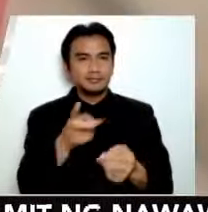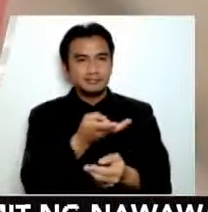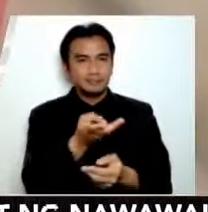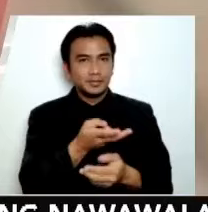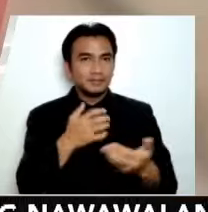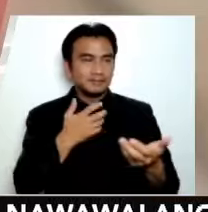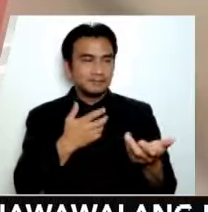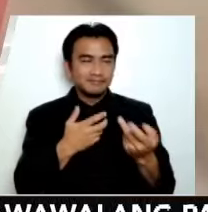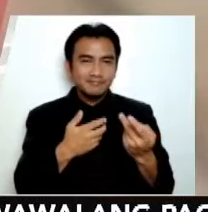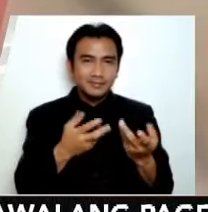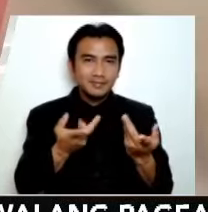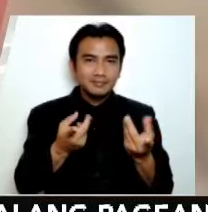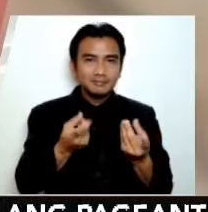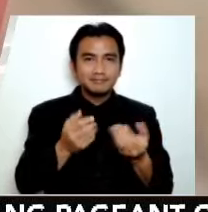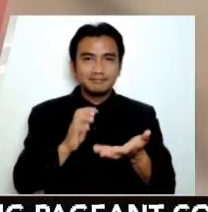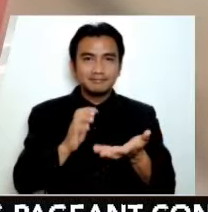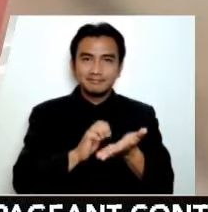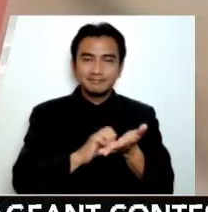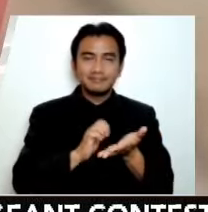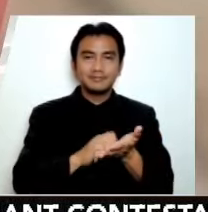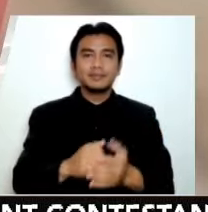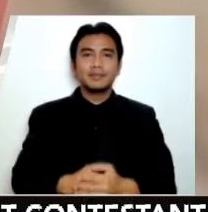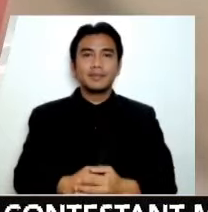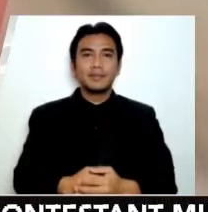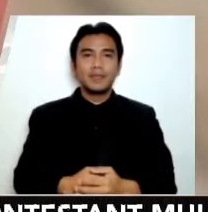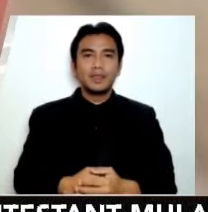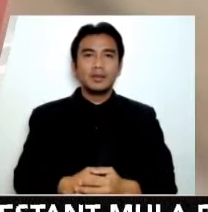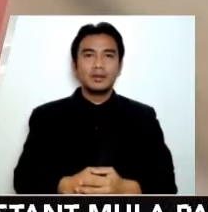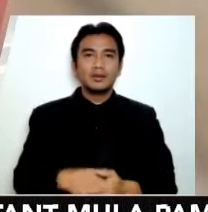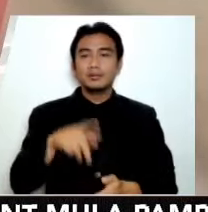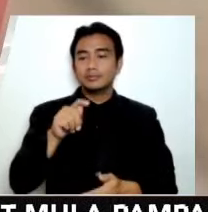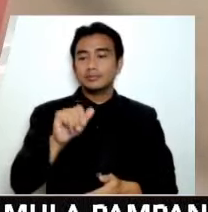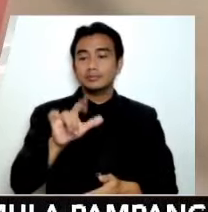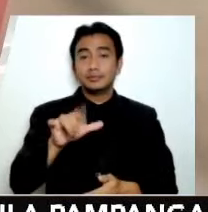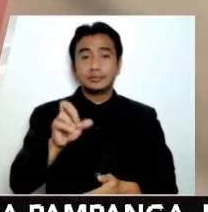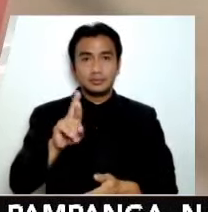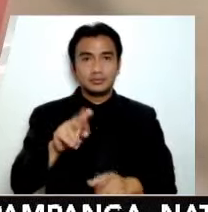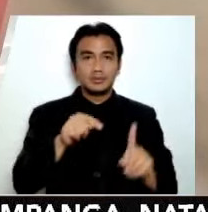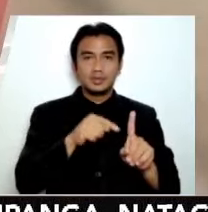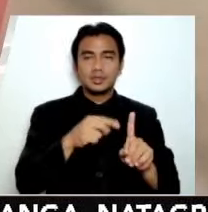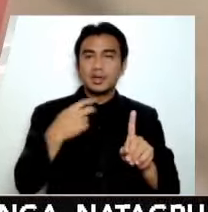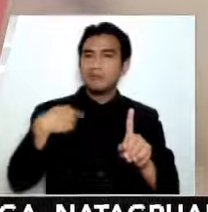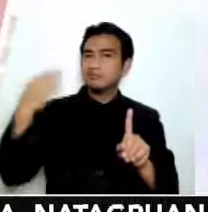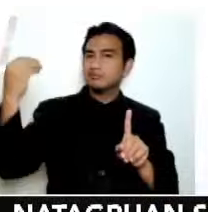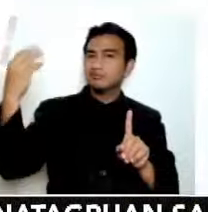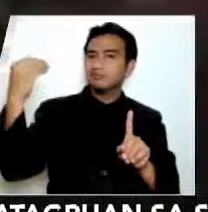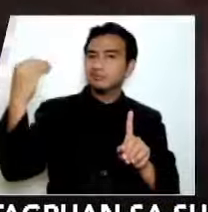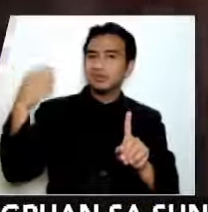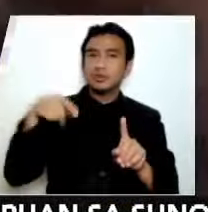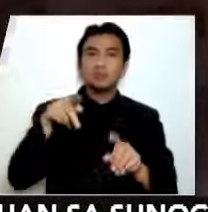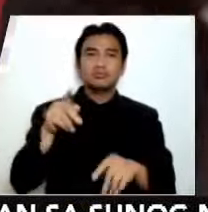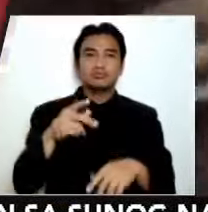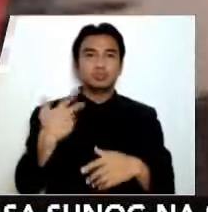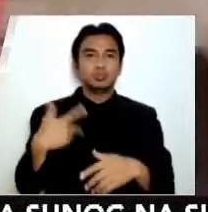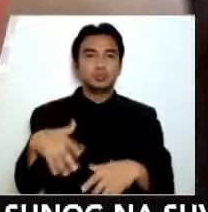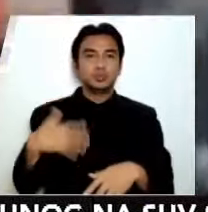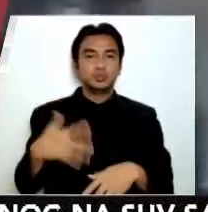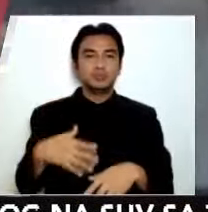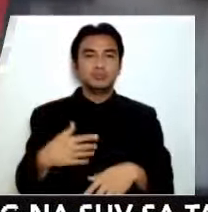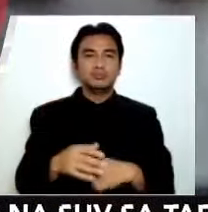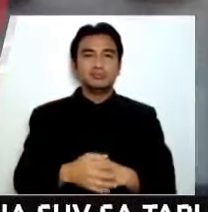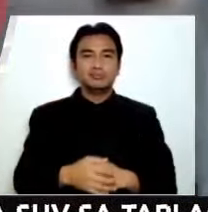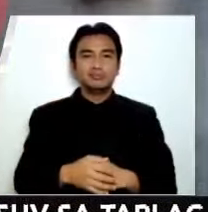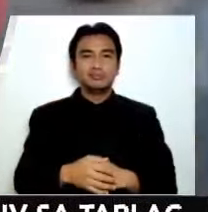Swift, naka-groupie ang English royal family sa London leg ng The Eras Tour. Where's the